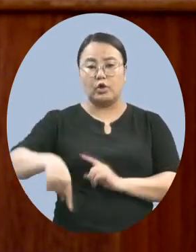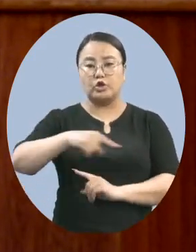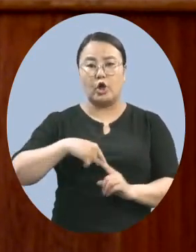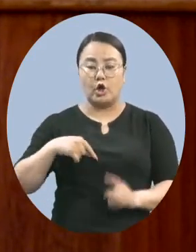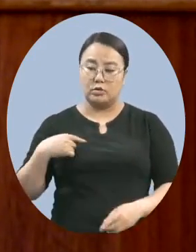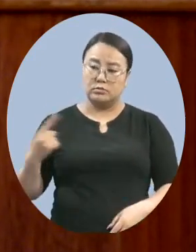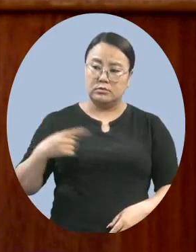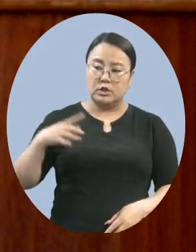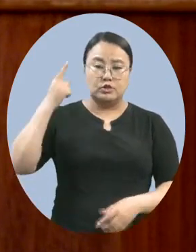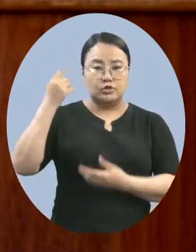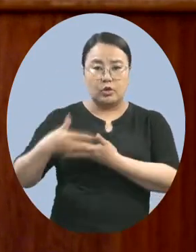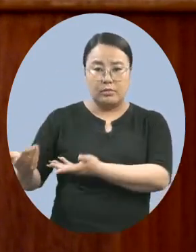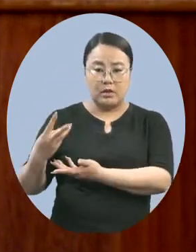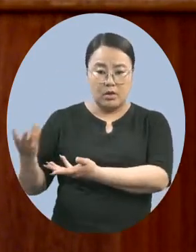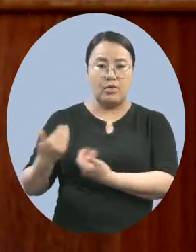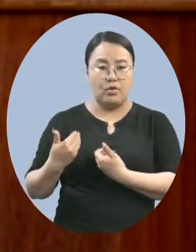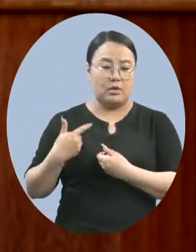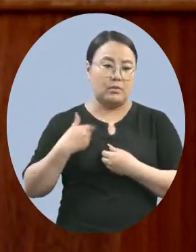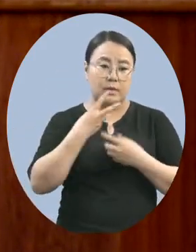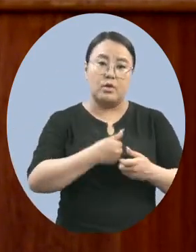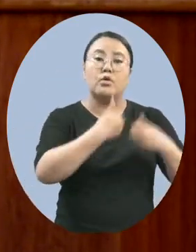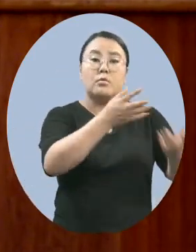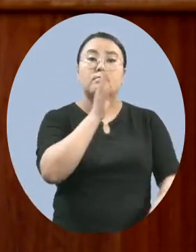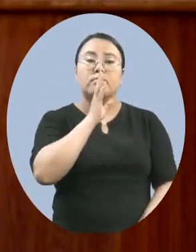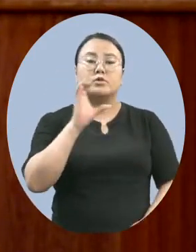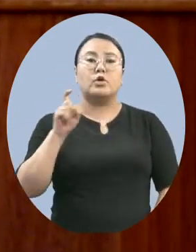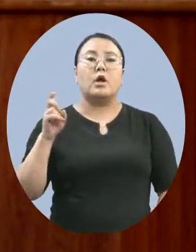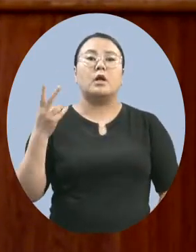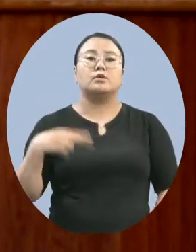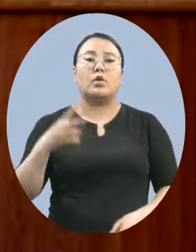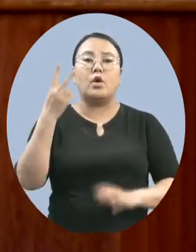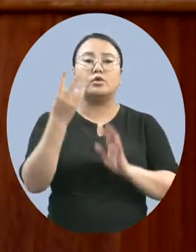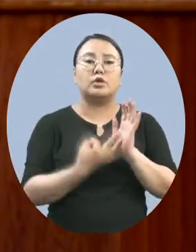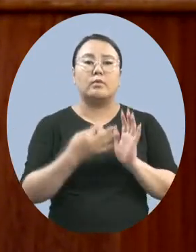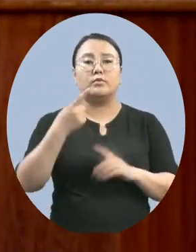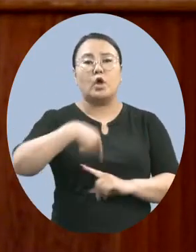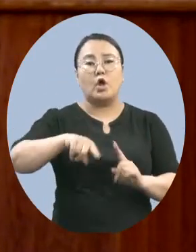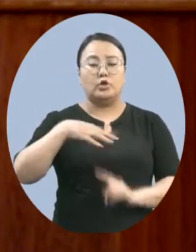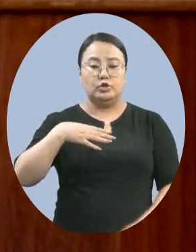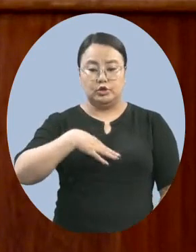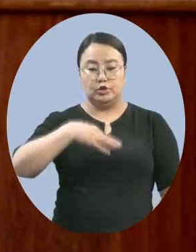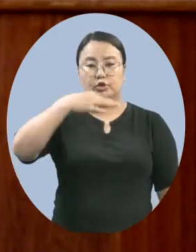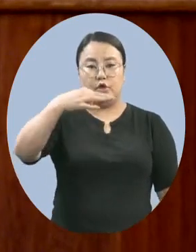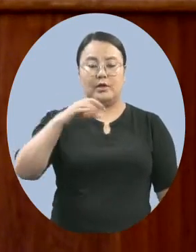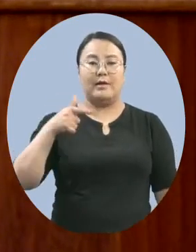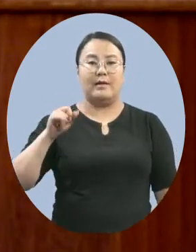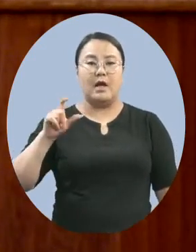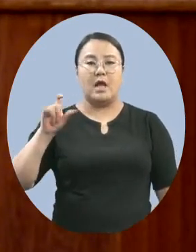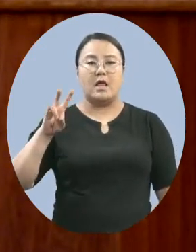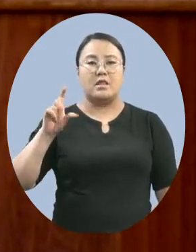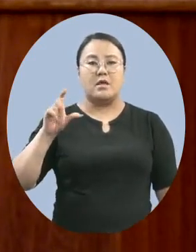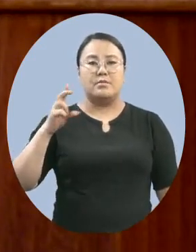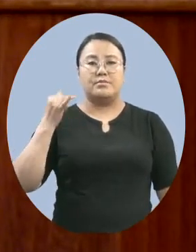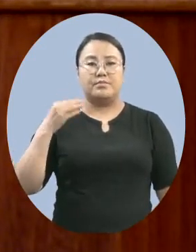ирсэн сонгогчдийнхөө бас саналыг энэ бас уламжилмаар байна. Сонгон хайрхан дүүргийн 28-р тойргийн сонгогч гэсэн байна. Ган хуйгийн энэ